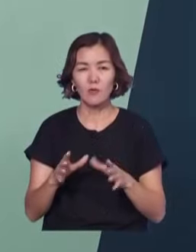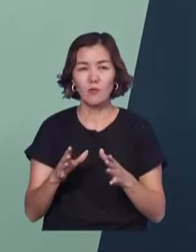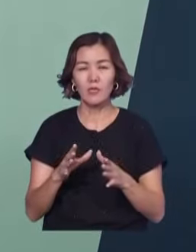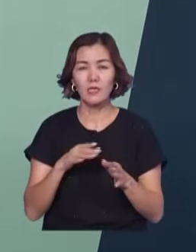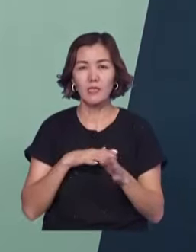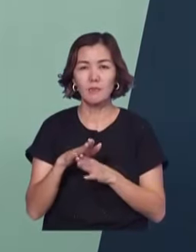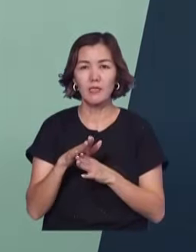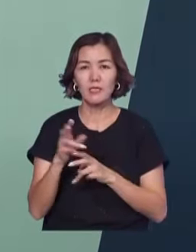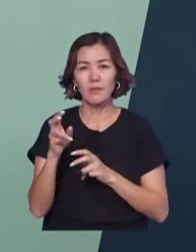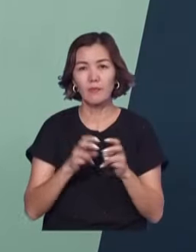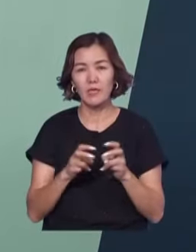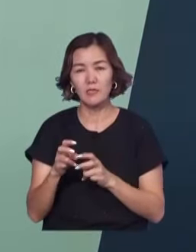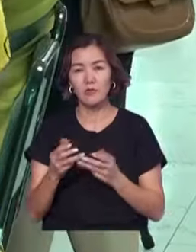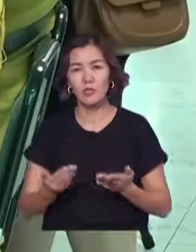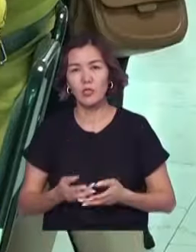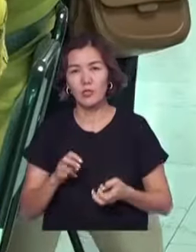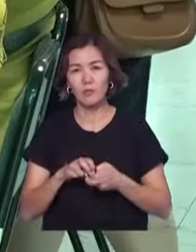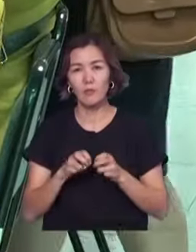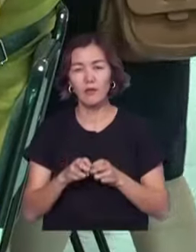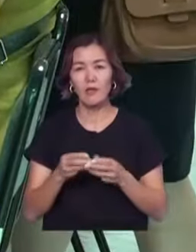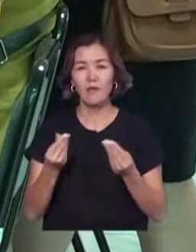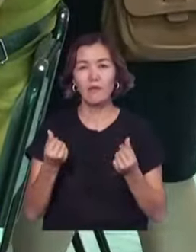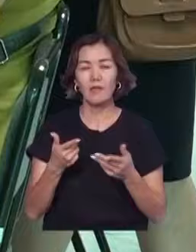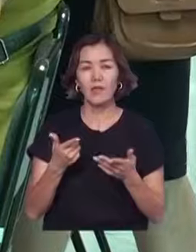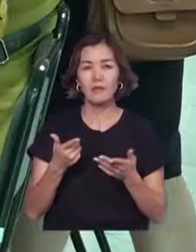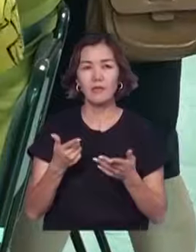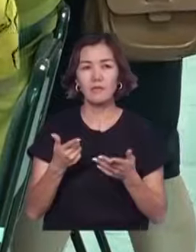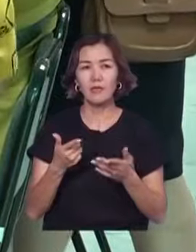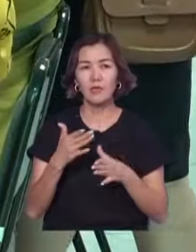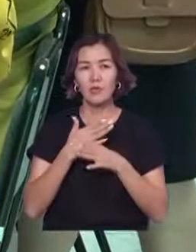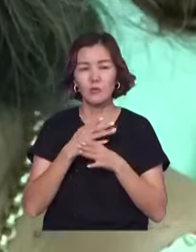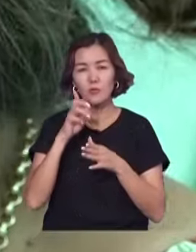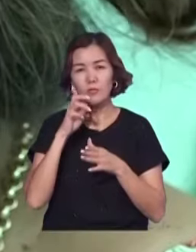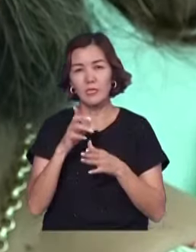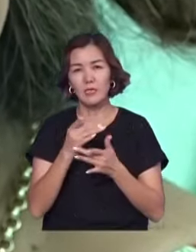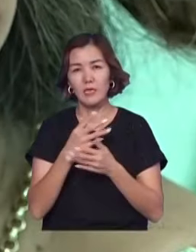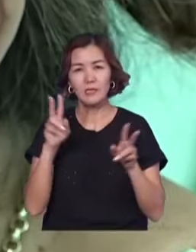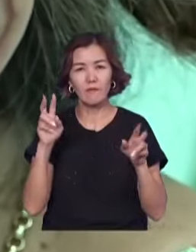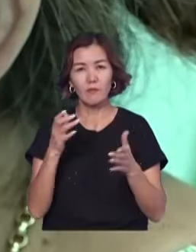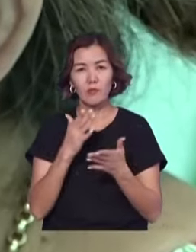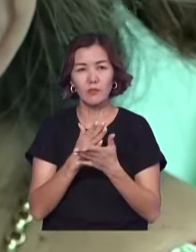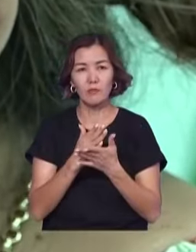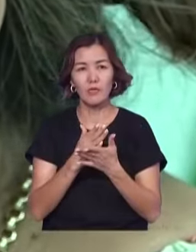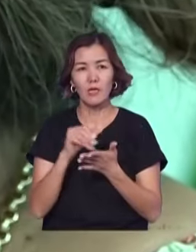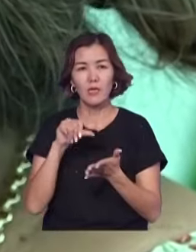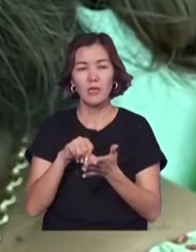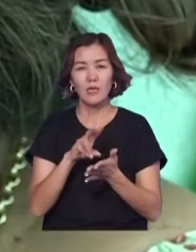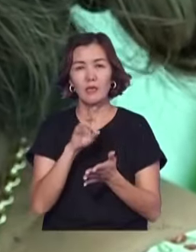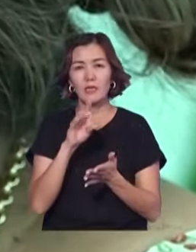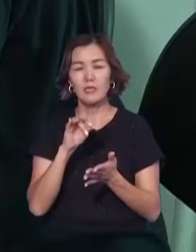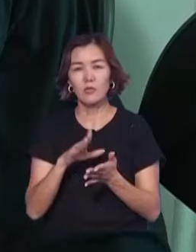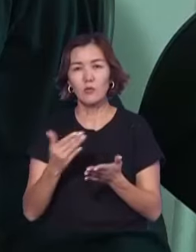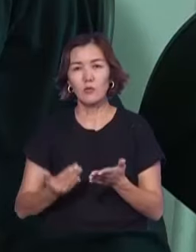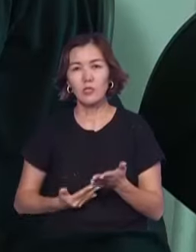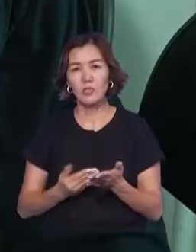исполнительное производство, жилищные проблемы, а также финансовые льготы и субсидии, предоставляемые государством. Одной из участниц стала Назигуль Токторали,